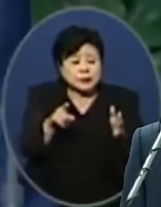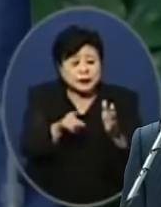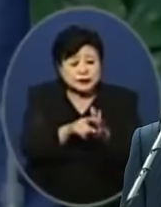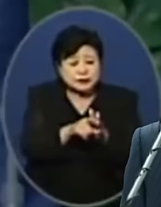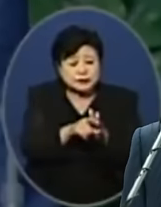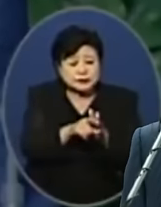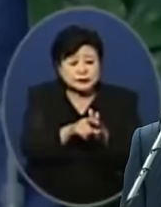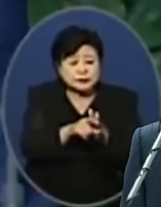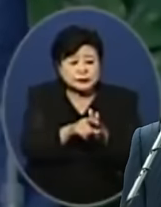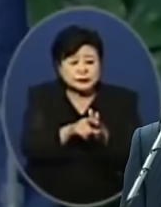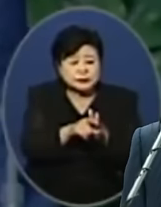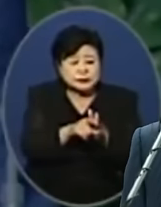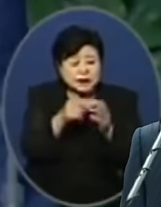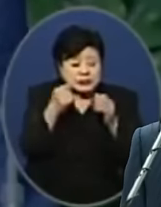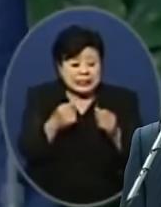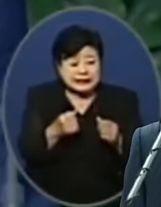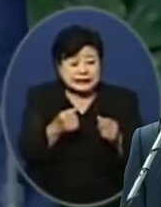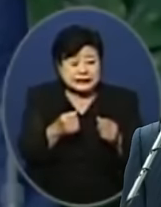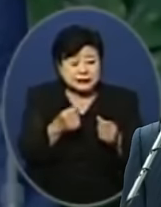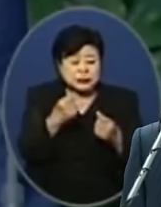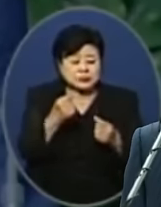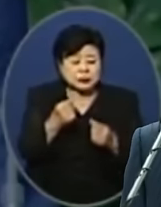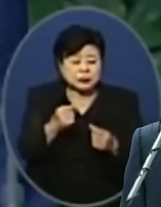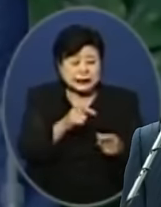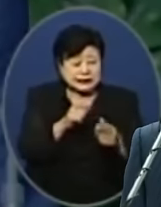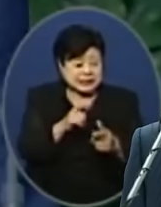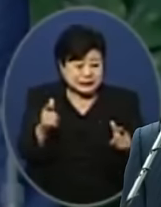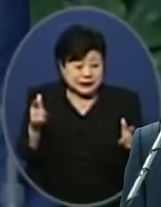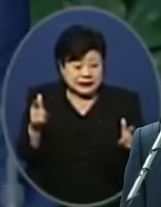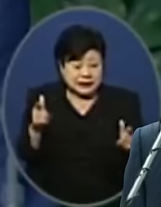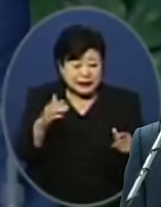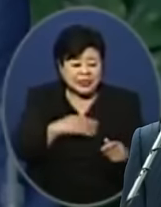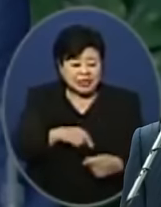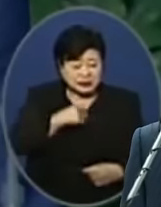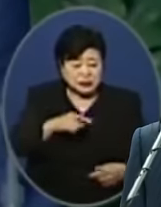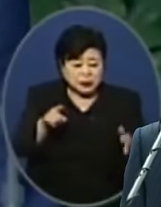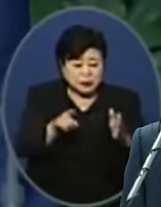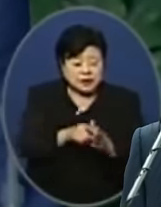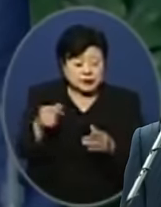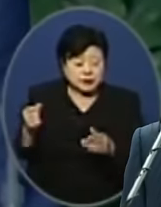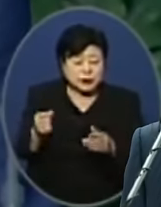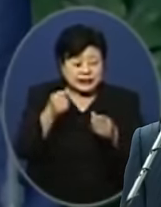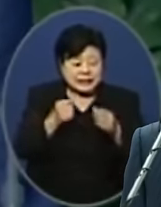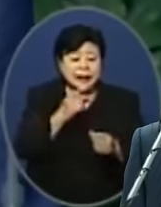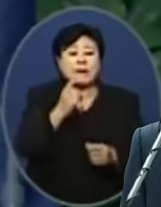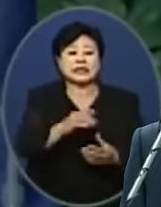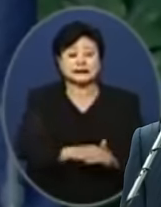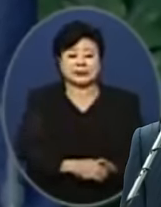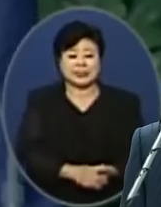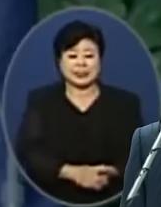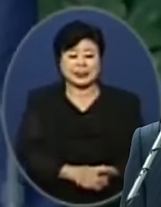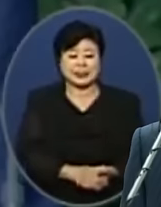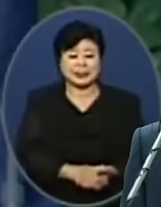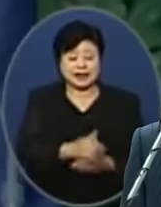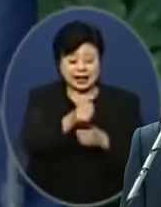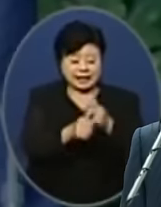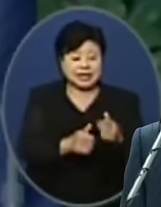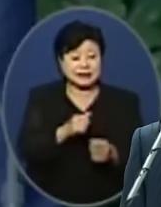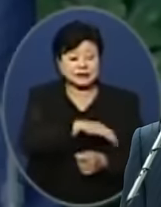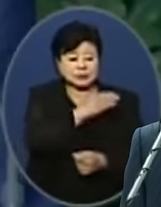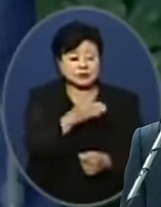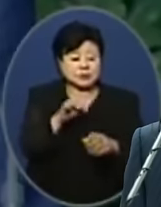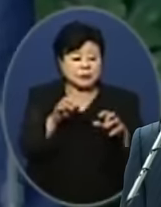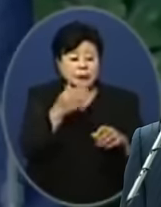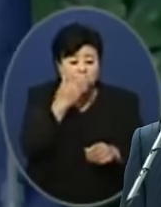믿음으로 살지 우리 힘으로 살지 않습니다. 나 의인은 믿음으로 말미암아 살리라고 말했었습니다. 하나님이